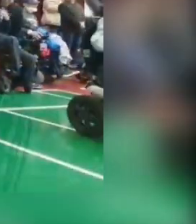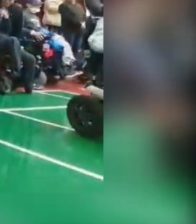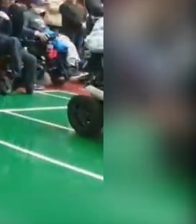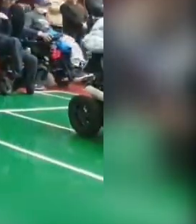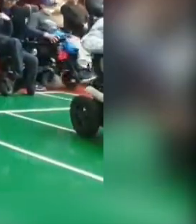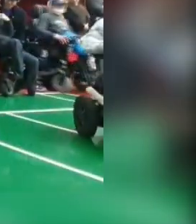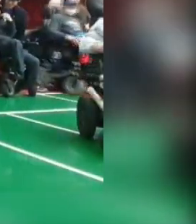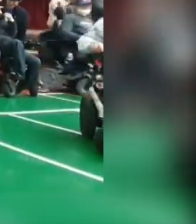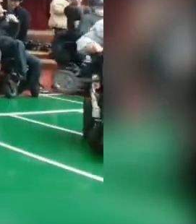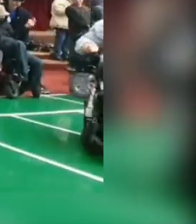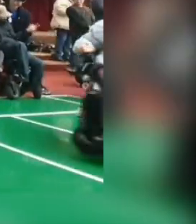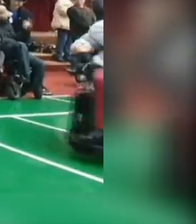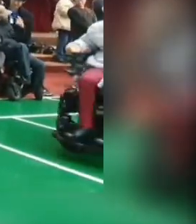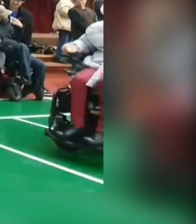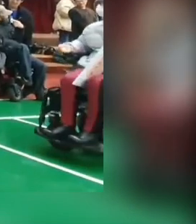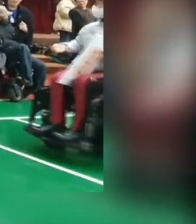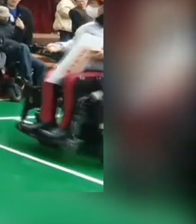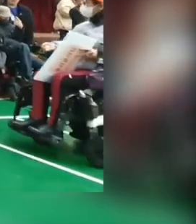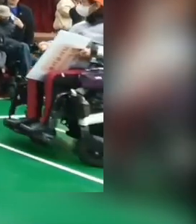네, 송동 굴루굴루